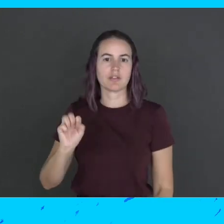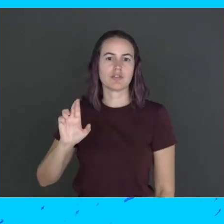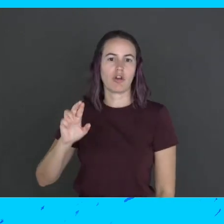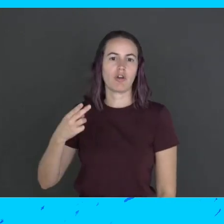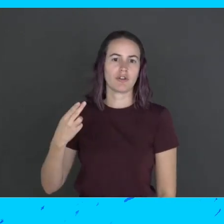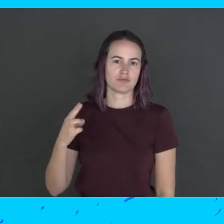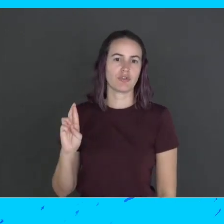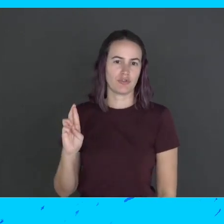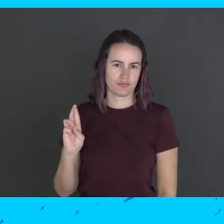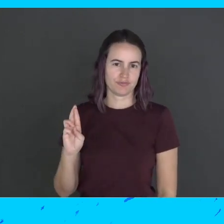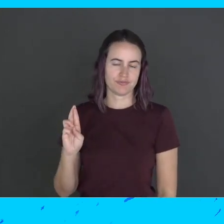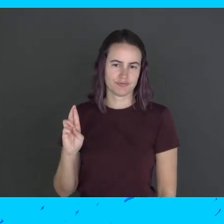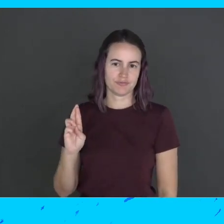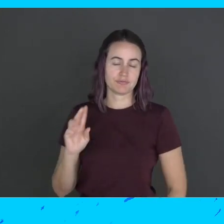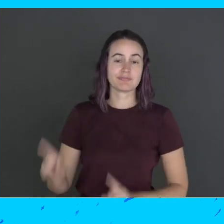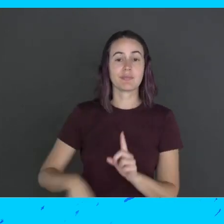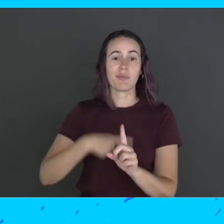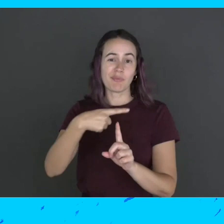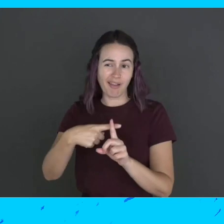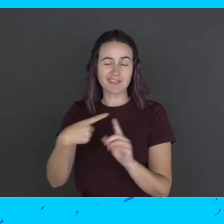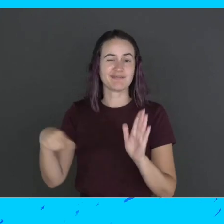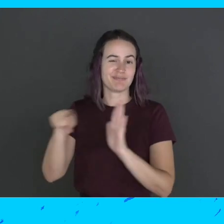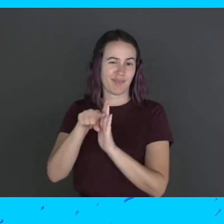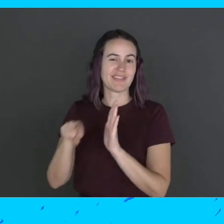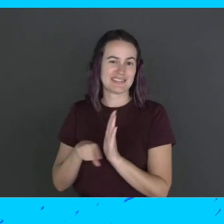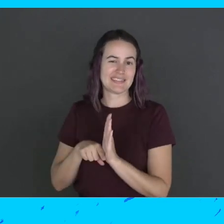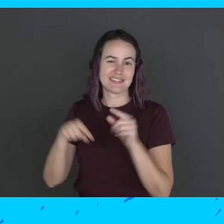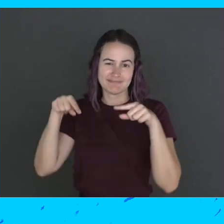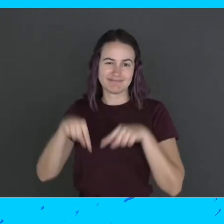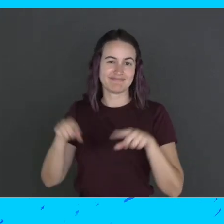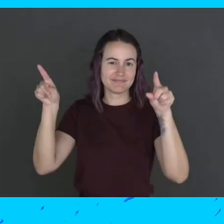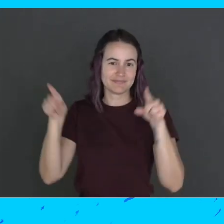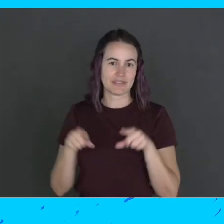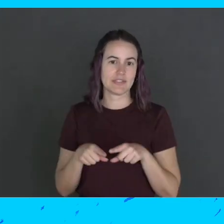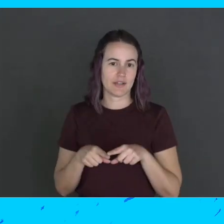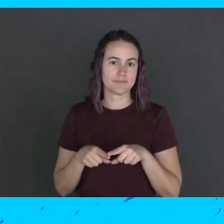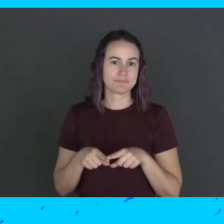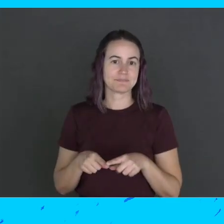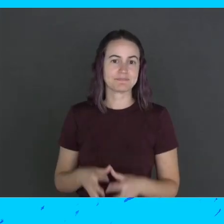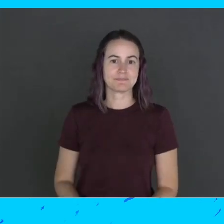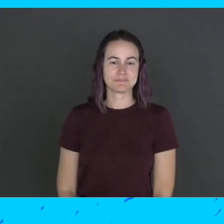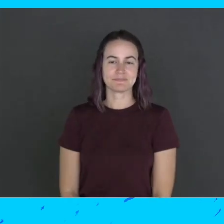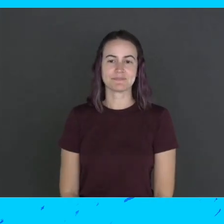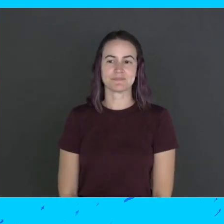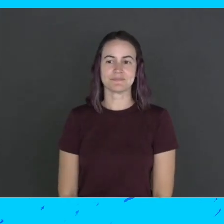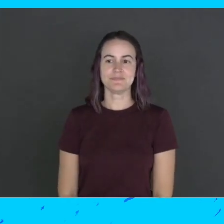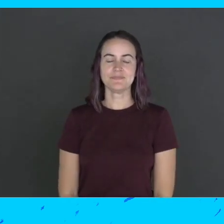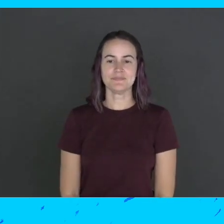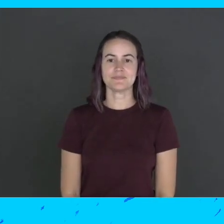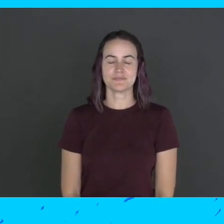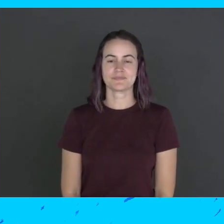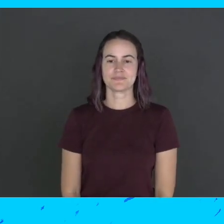les législateurs, pour discuter toutes ces politiques